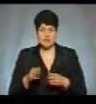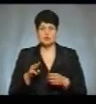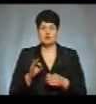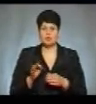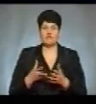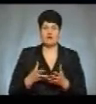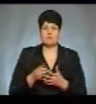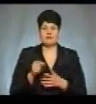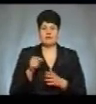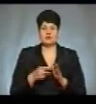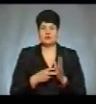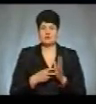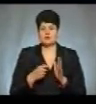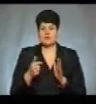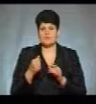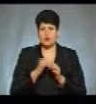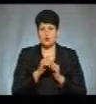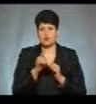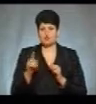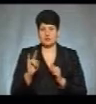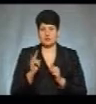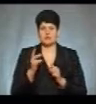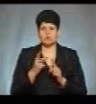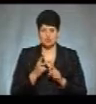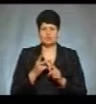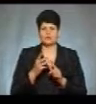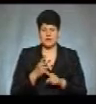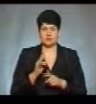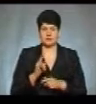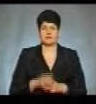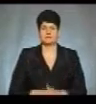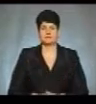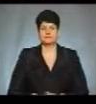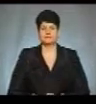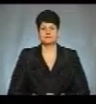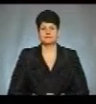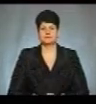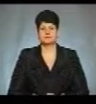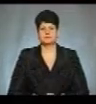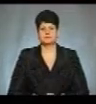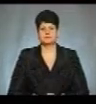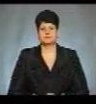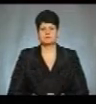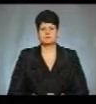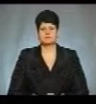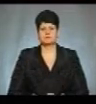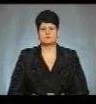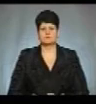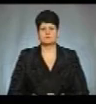виплачується 1700 гривень на кожну дитину, і другу, і третю дитину. Богдана Сарабун, Юрій Багрій, новини.